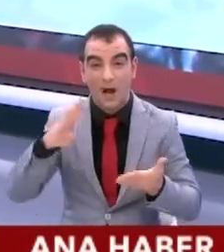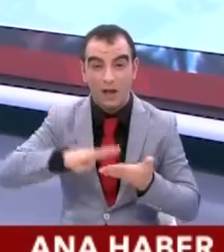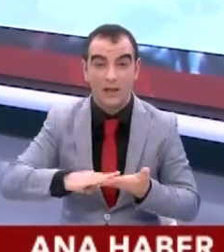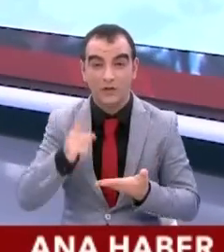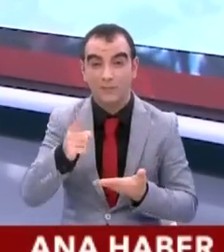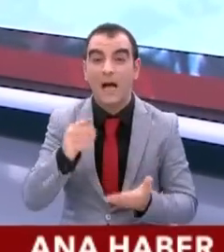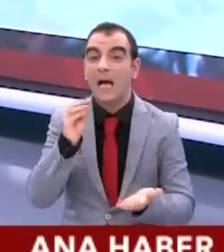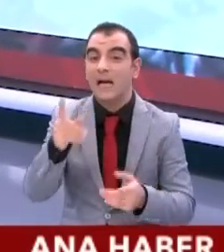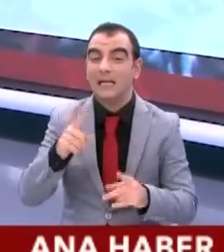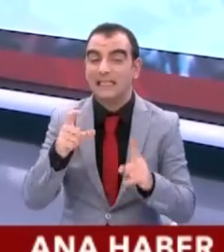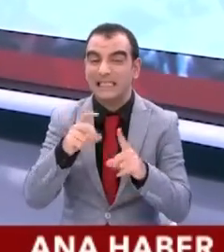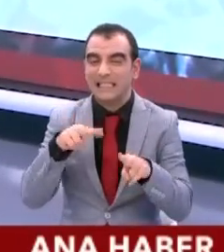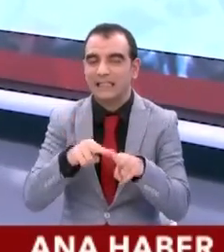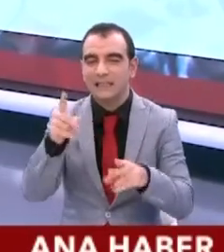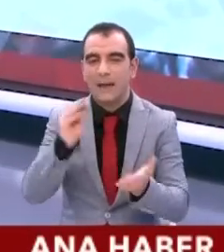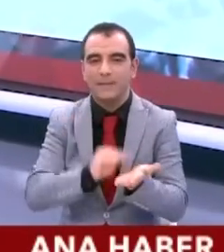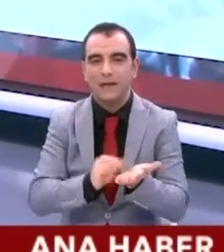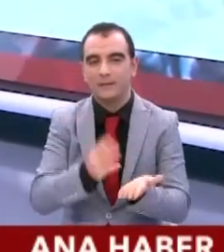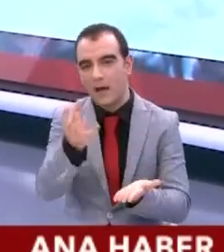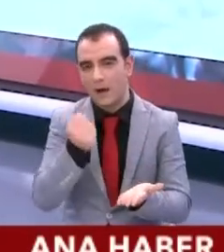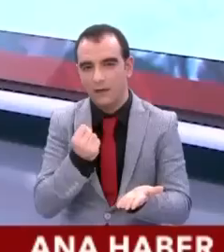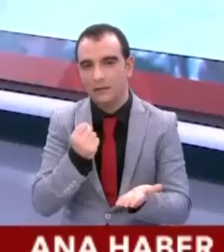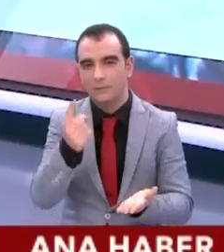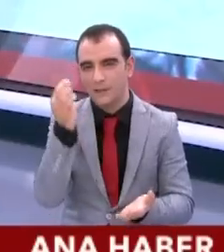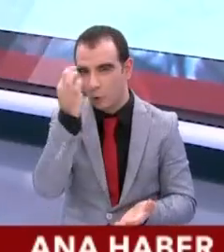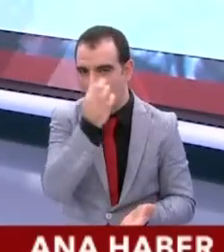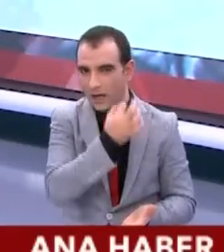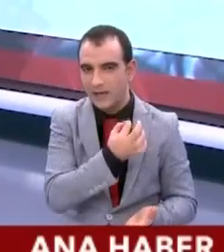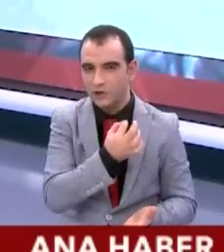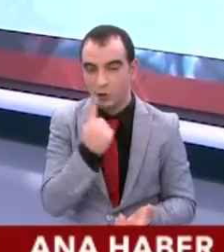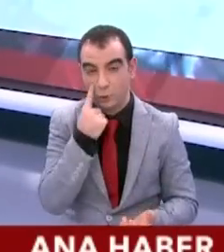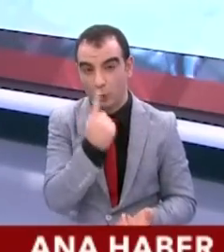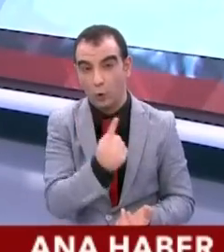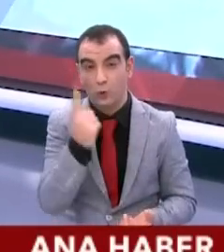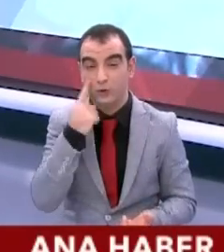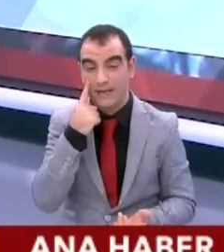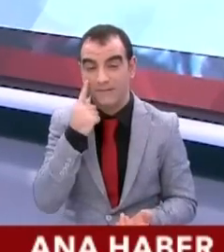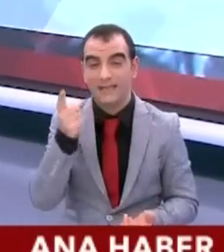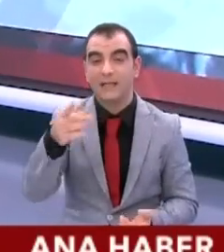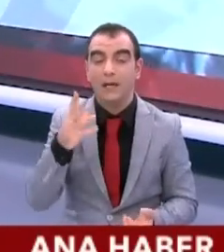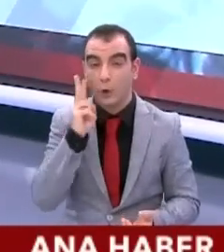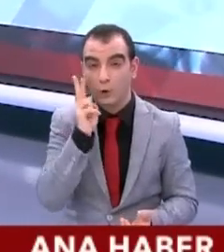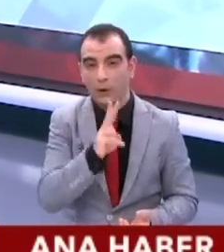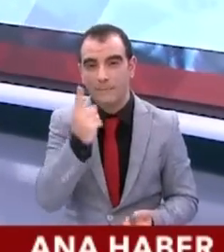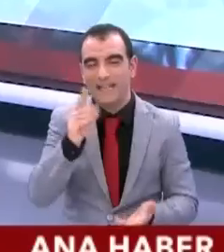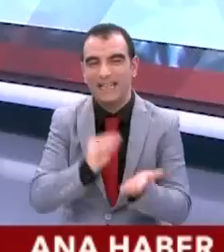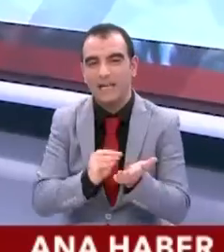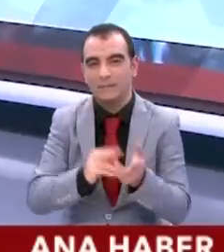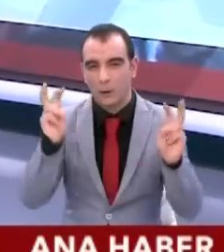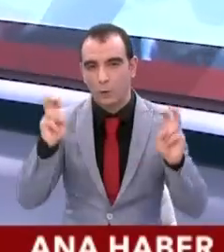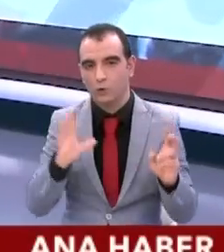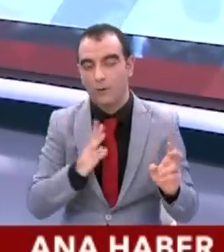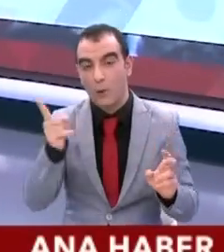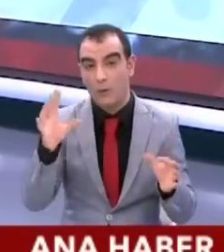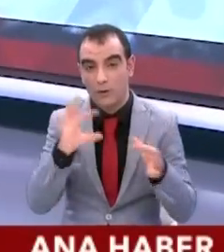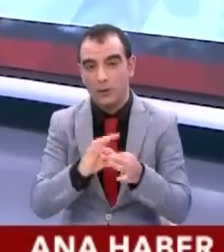kıdem tazminatlarının alınmasını kolaylaştırdığını görüyoruz devletin Dolayısıyla Biz de tazminat meselesi var onunla ilgili